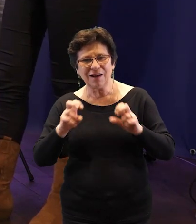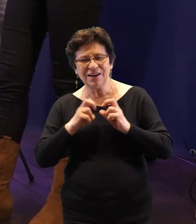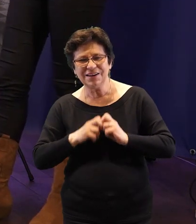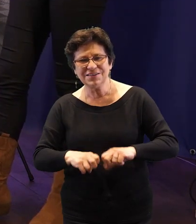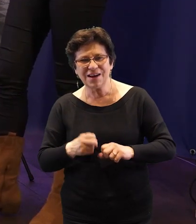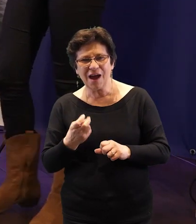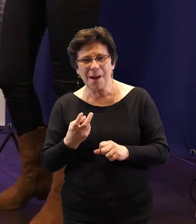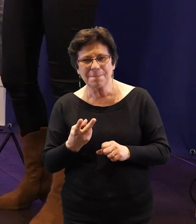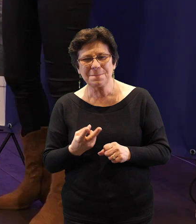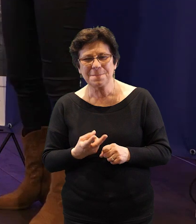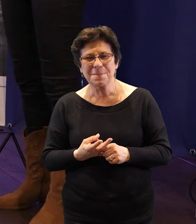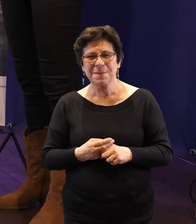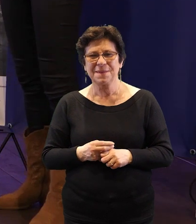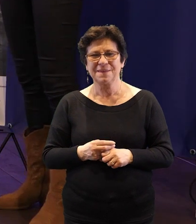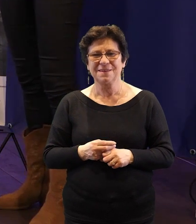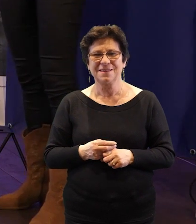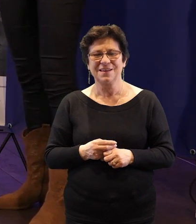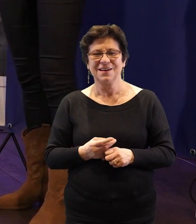która o, jakby...